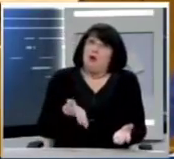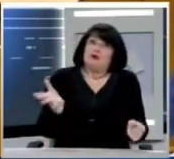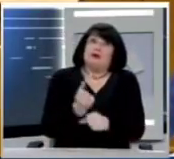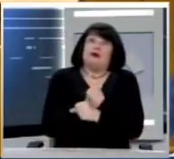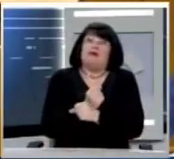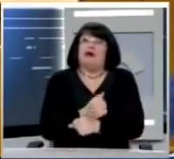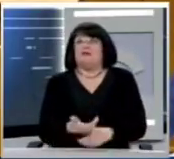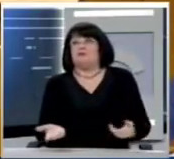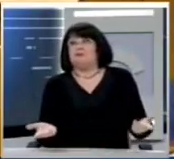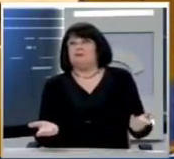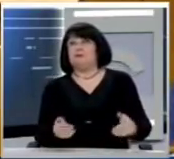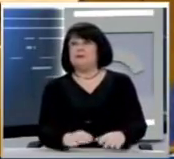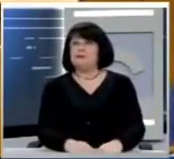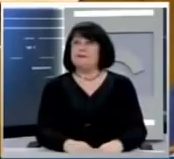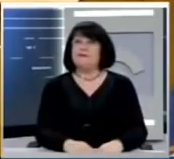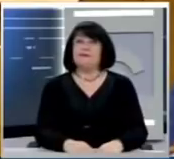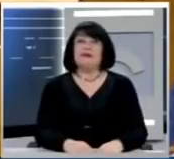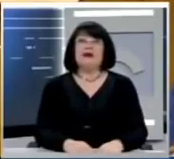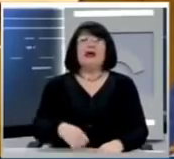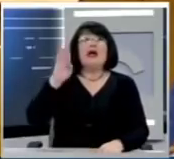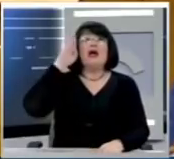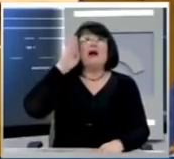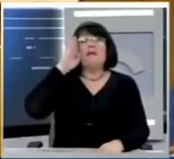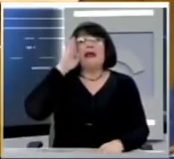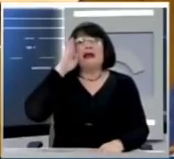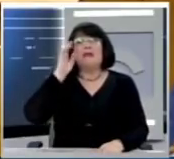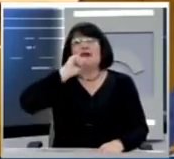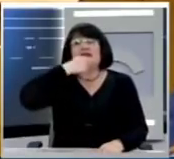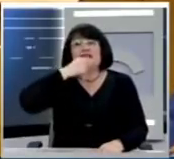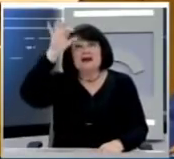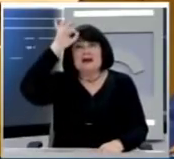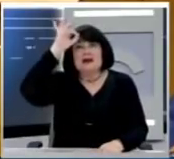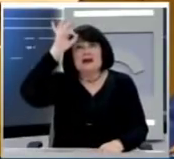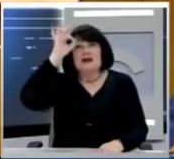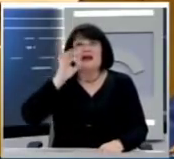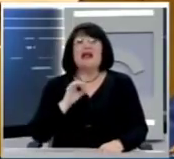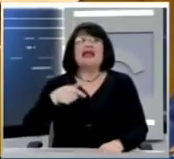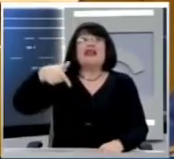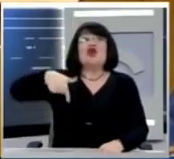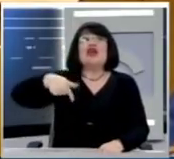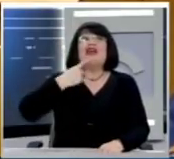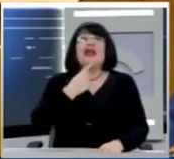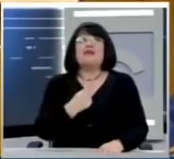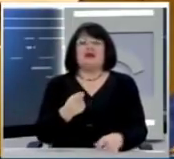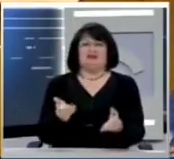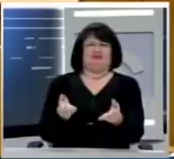Βέβαια, μεταξύ μας τώρα, τι να μας πει και το FBI, αφού βγήκε ο κύριος Γεωργιάδης και είπε ότι έχει χάσει πάσα ιδέα για το FBI.